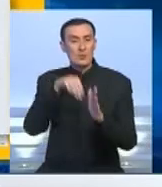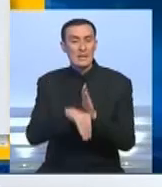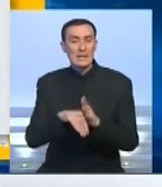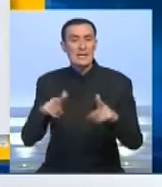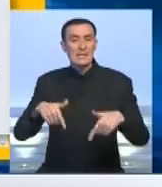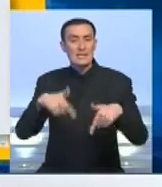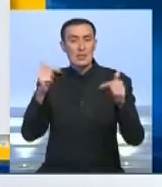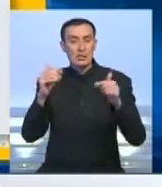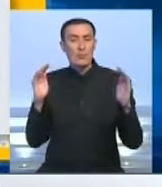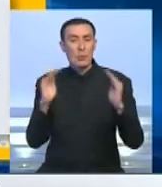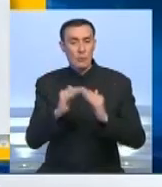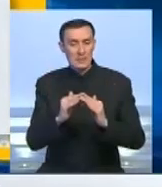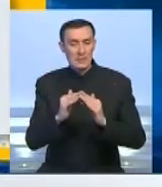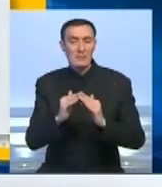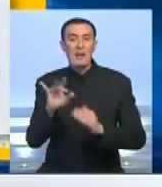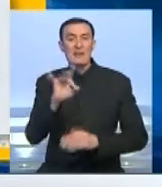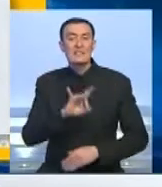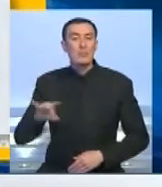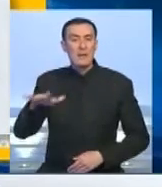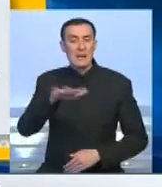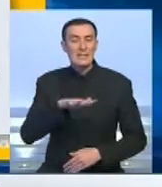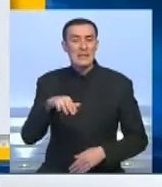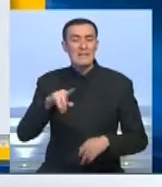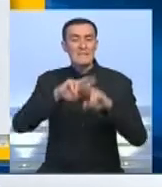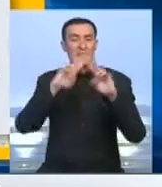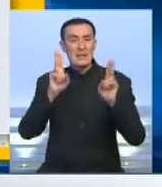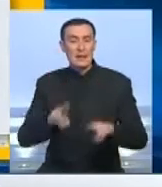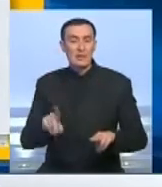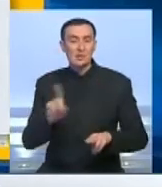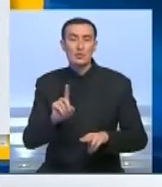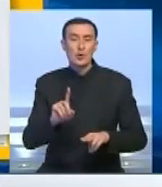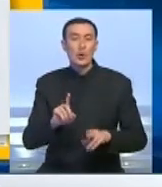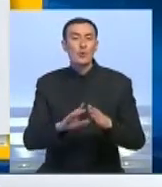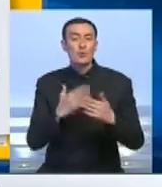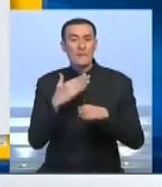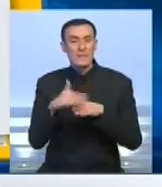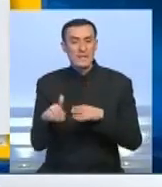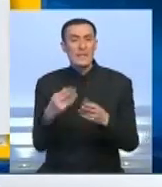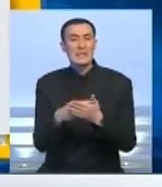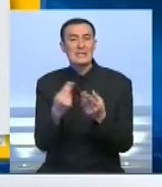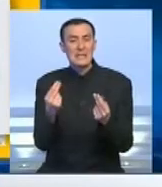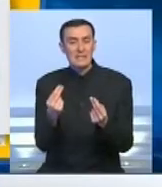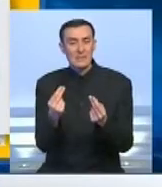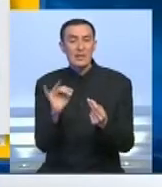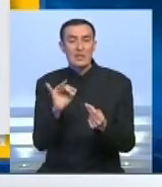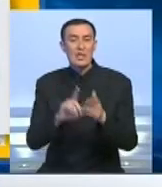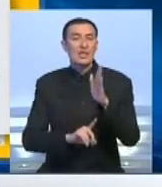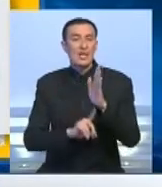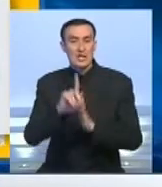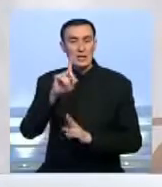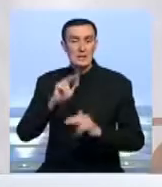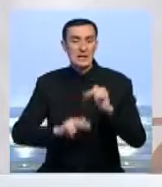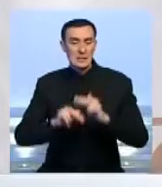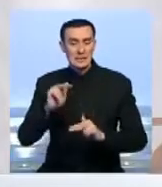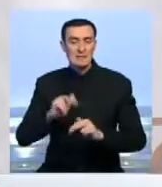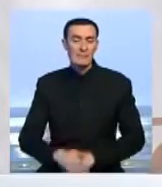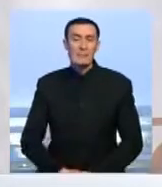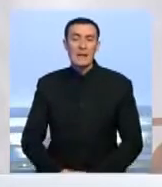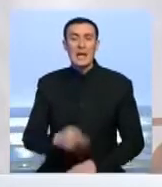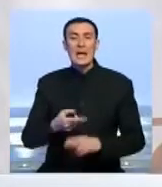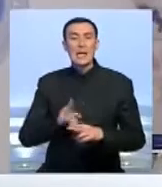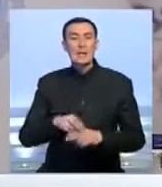и гостиничным комплексом. В Республиканской Федерации отметили, что уже выделены средства и начато строительство. Это